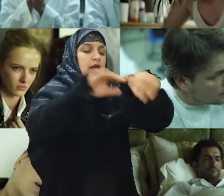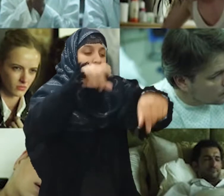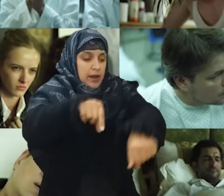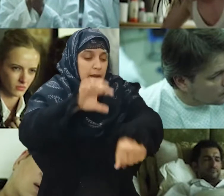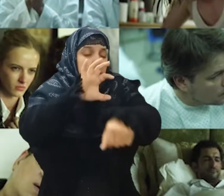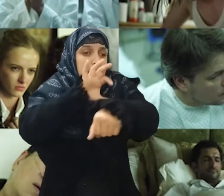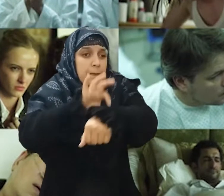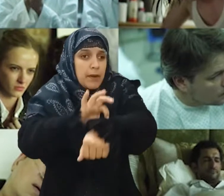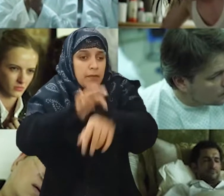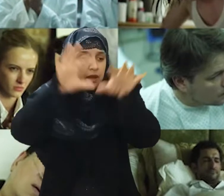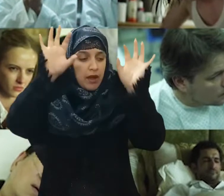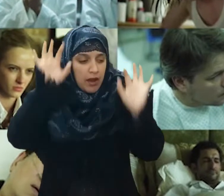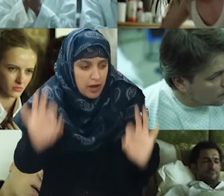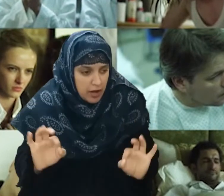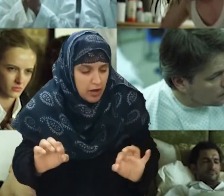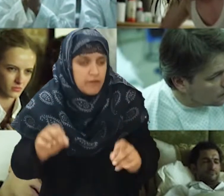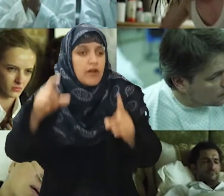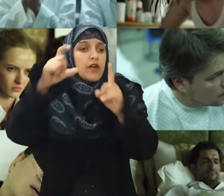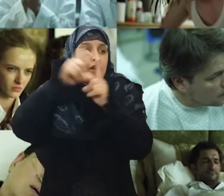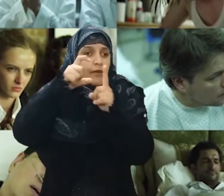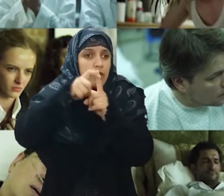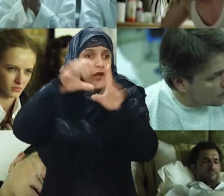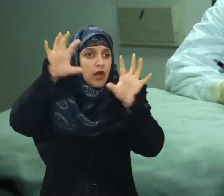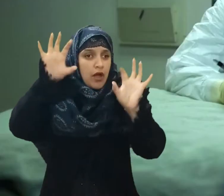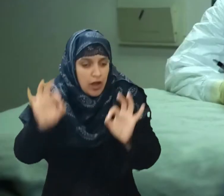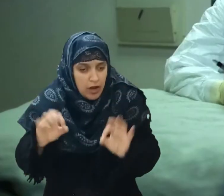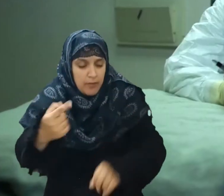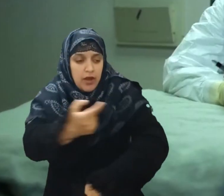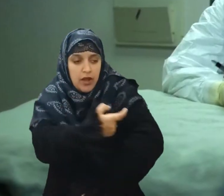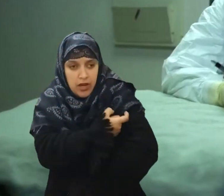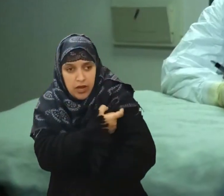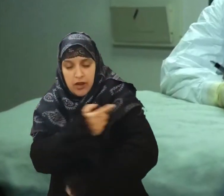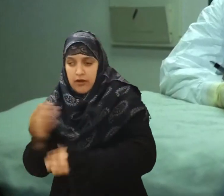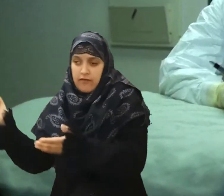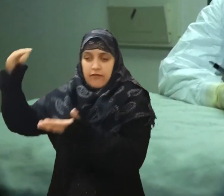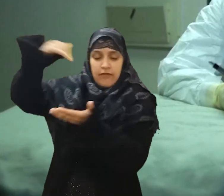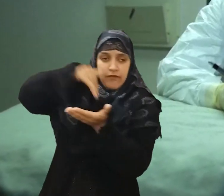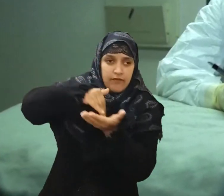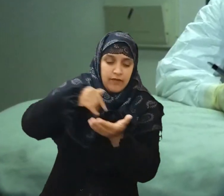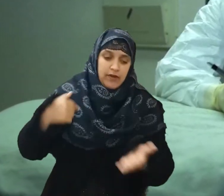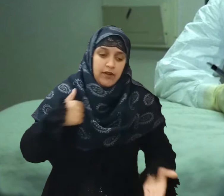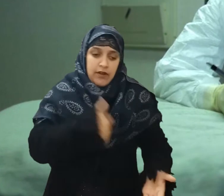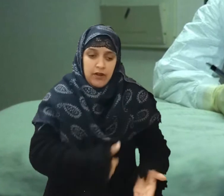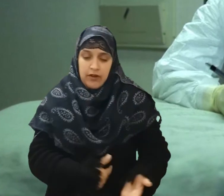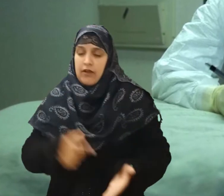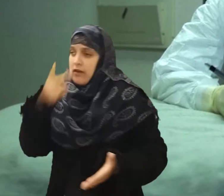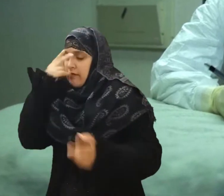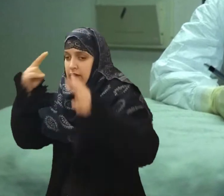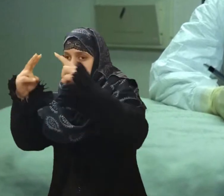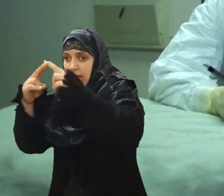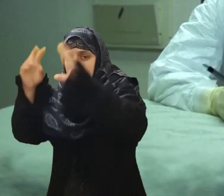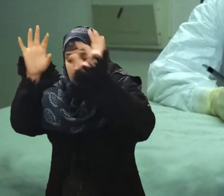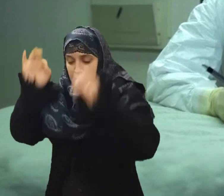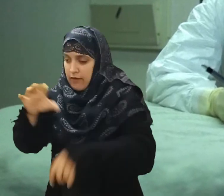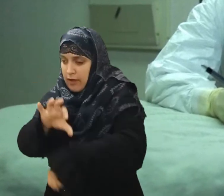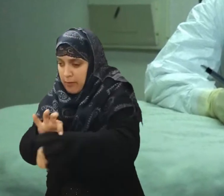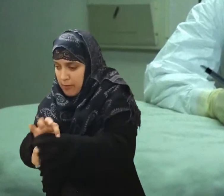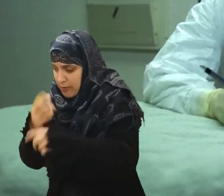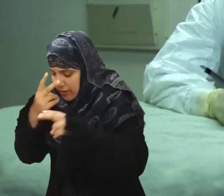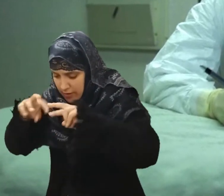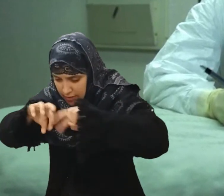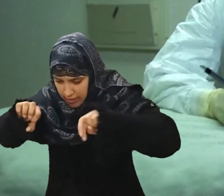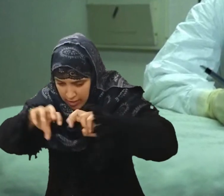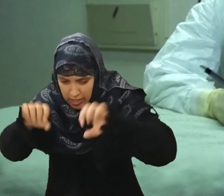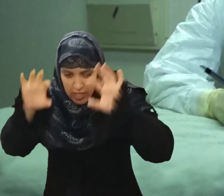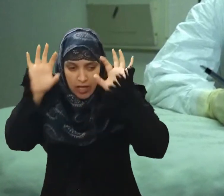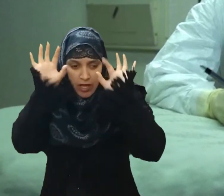اور پوری دنیا میں تقریباً 2 کروڑ سے زائد اموات ہو جاتی ہیں۔ دوسری طرف WHO کے ہیڈ کوارٹر